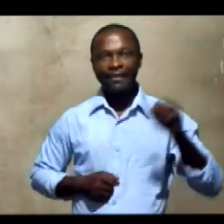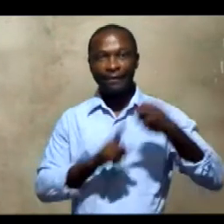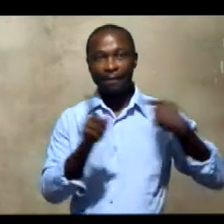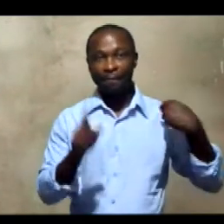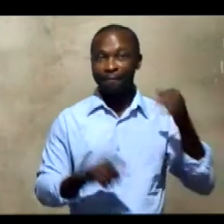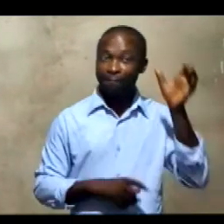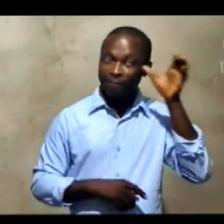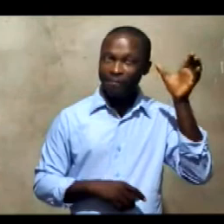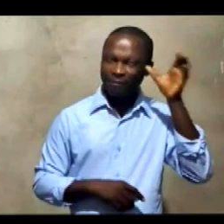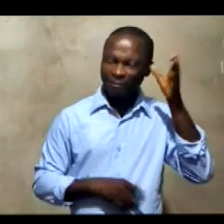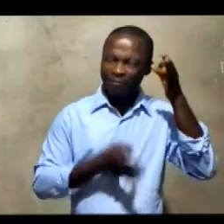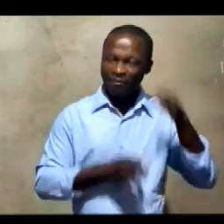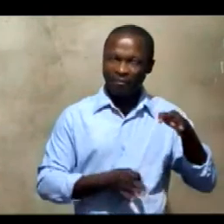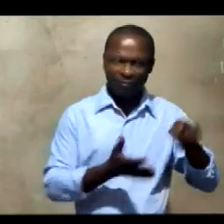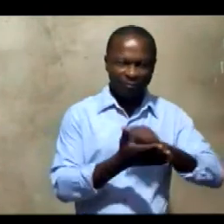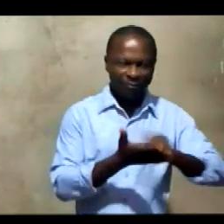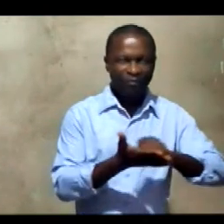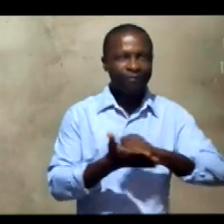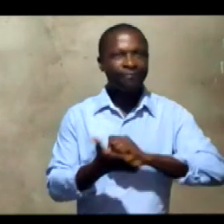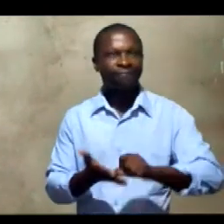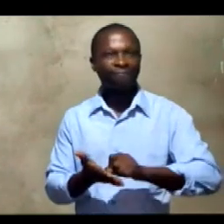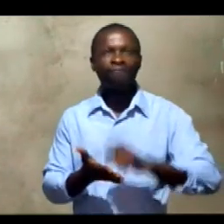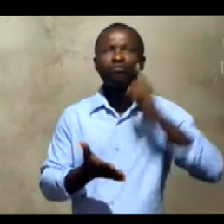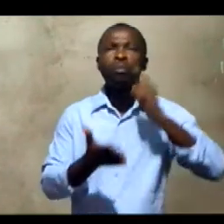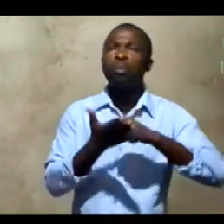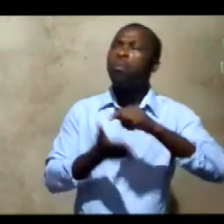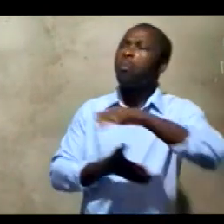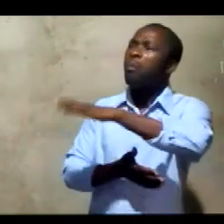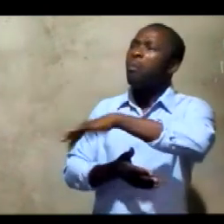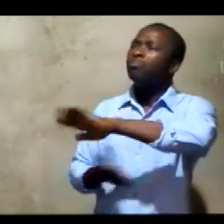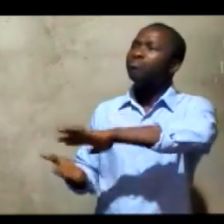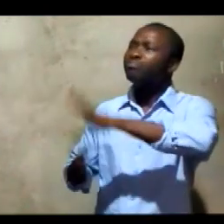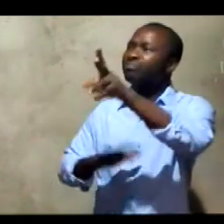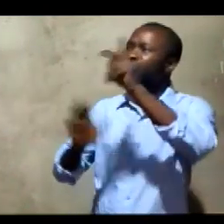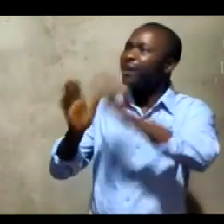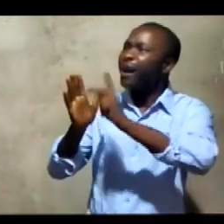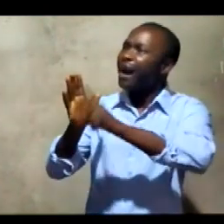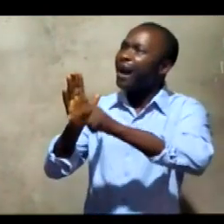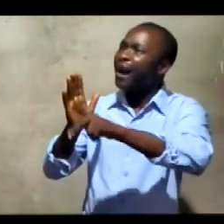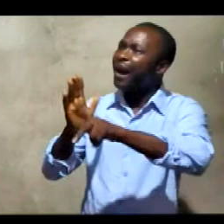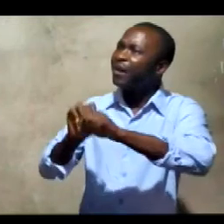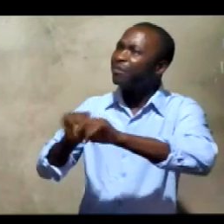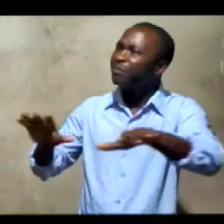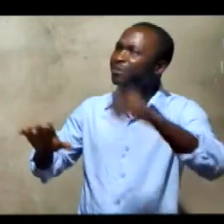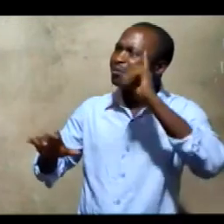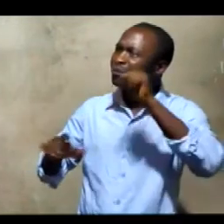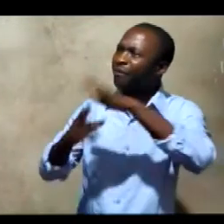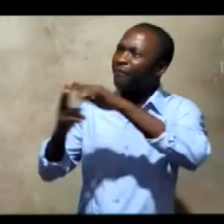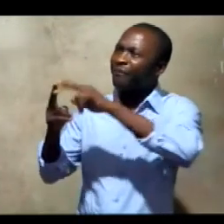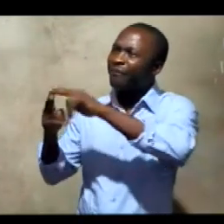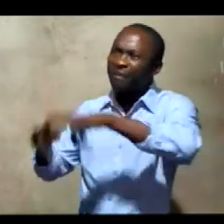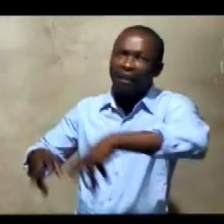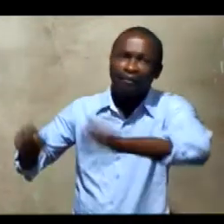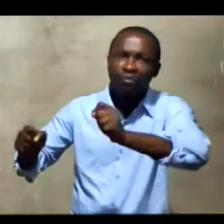démocratique du Congo est depuis quelques moments le théâtre des violences extrémistes menées par des groupes armés. Pour venir à bout de ces attaques, la